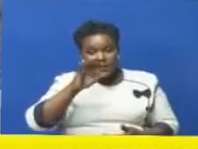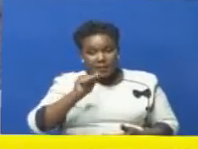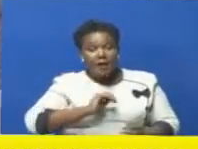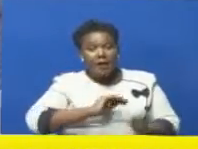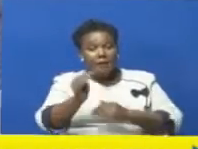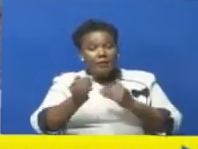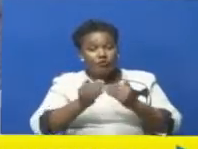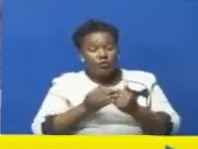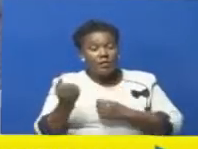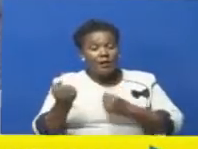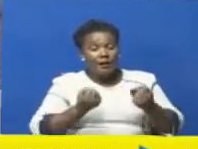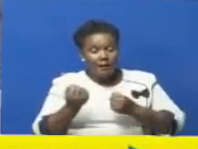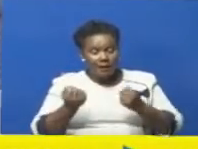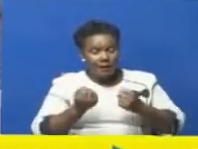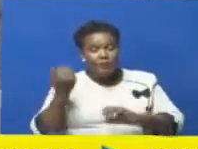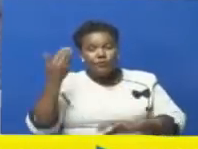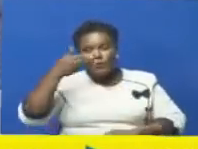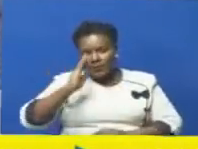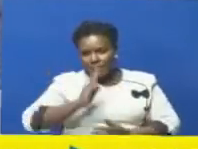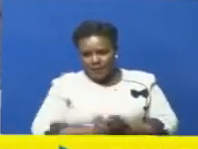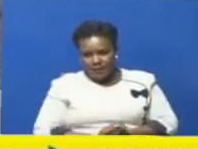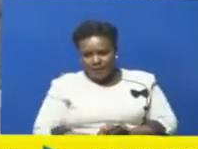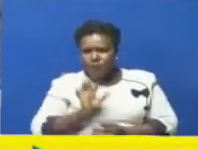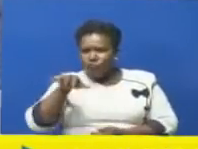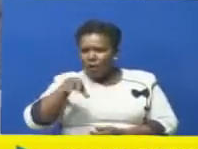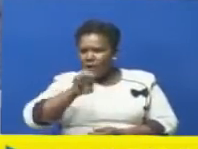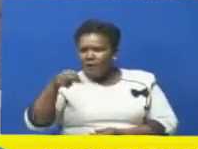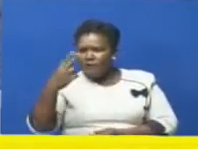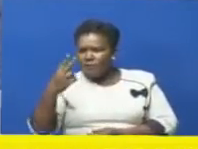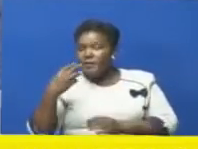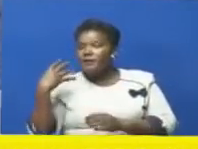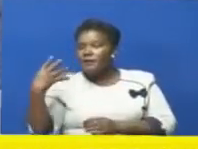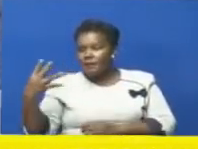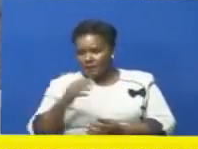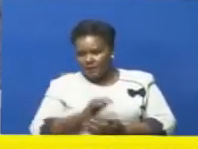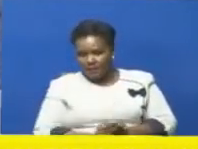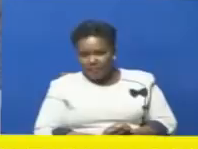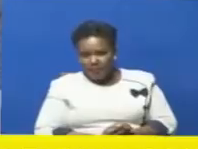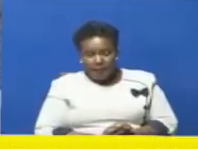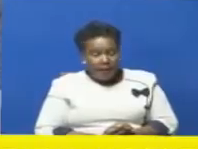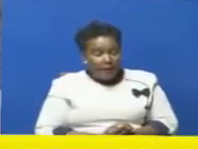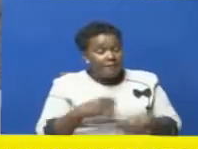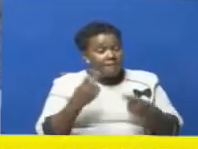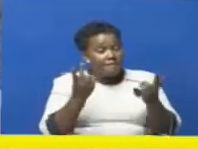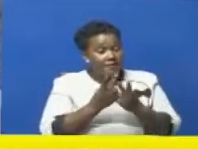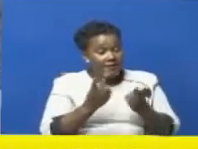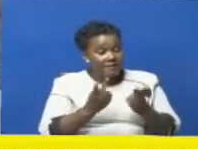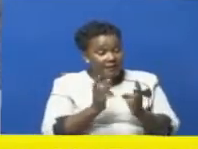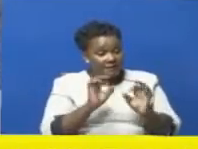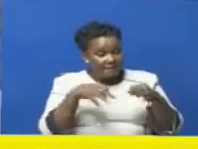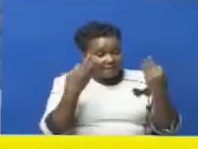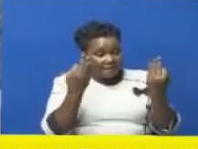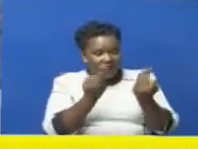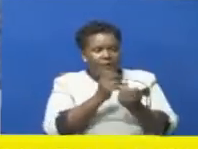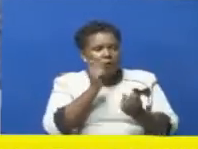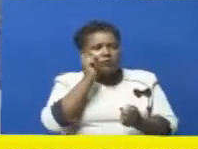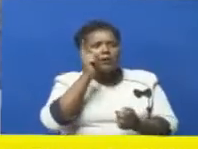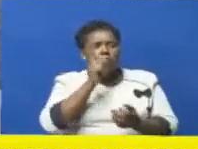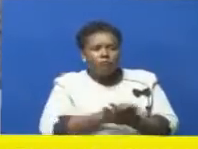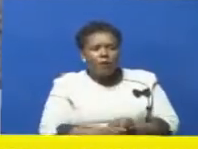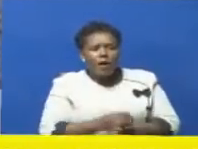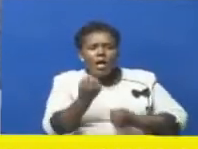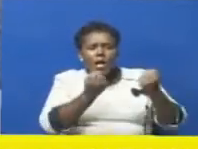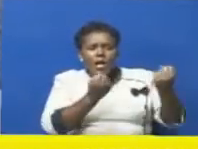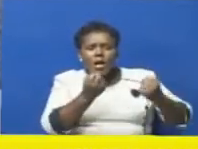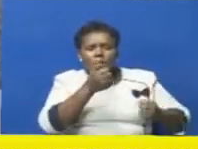Mwalimu Nyerere ya kutojilimbikizia mali sio tu iliishia kwa wananchi, lakini ilienda mpaka kwenye familia. Familia walilitambua hilo na wakajua